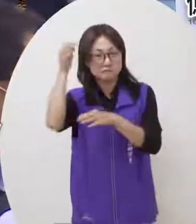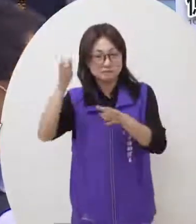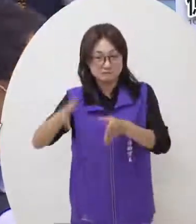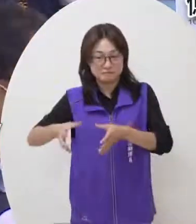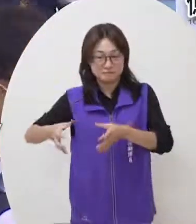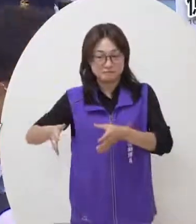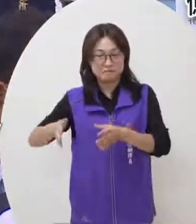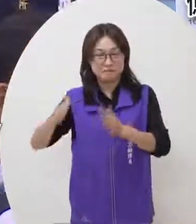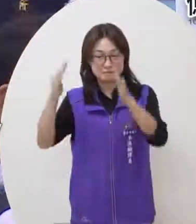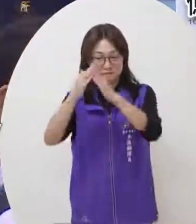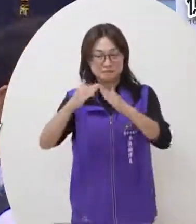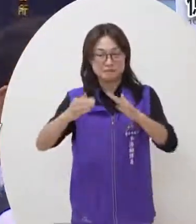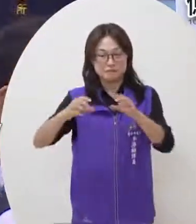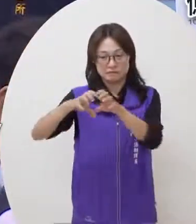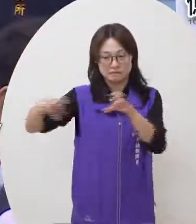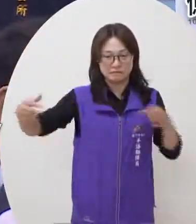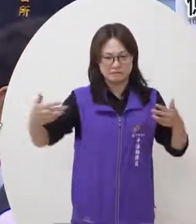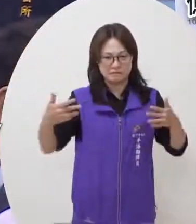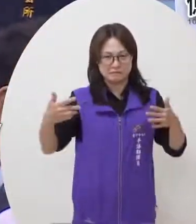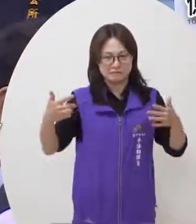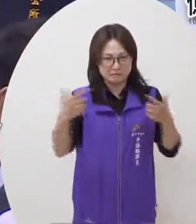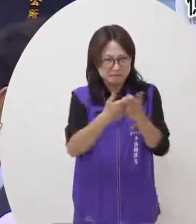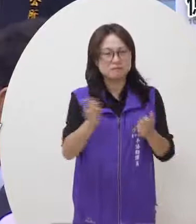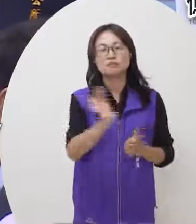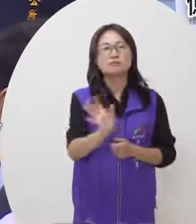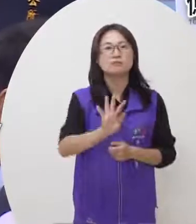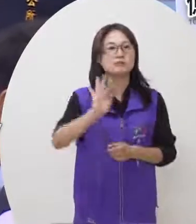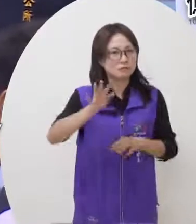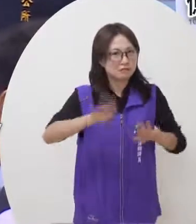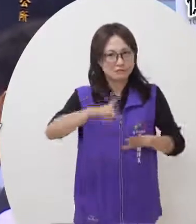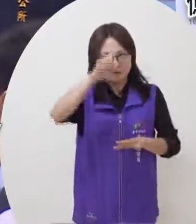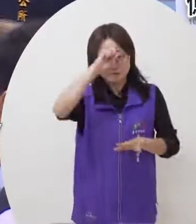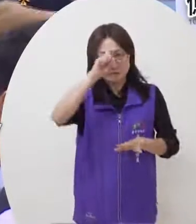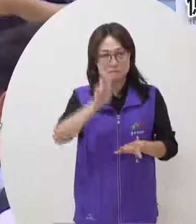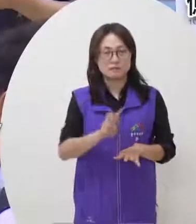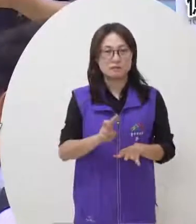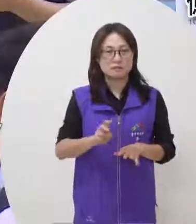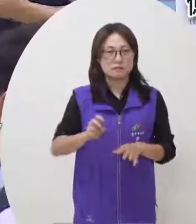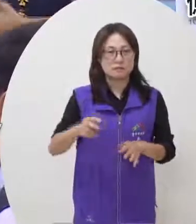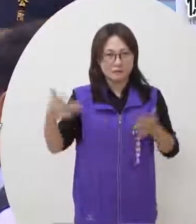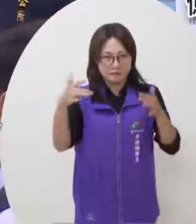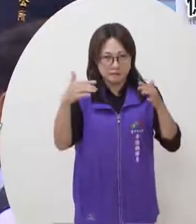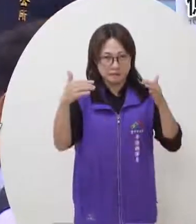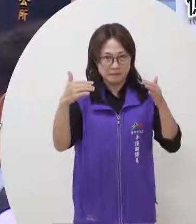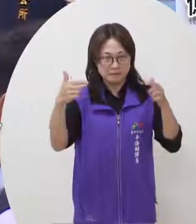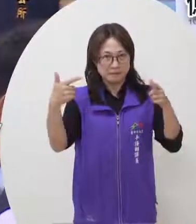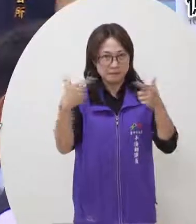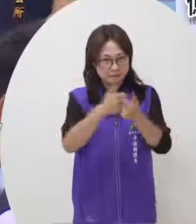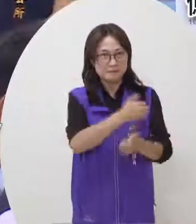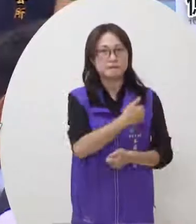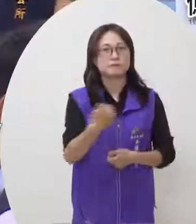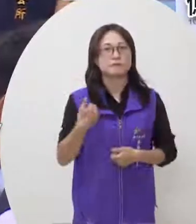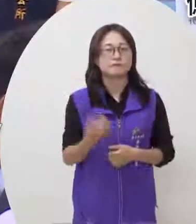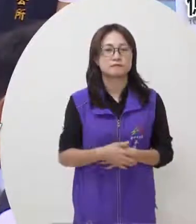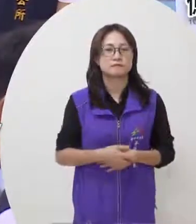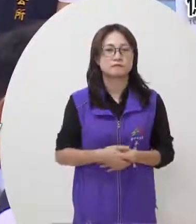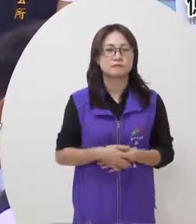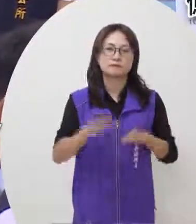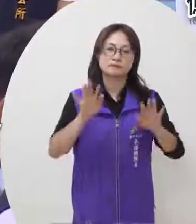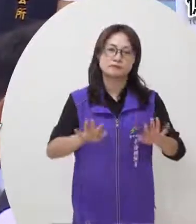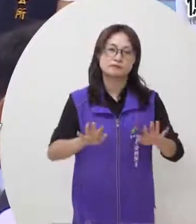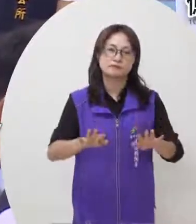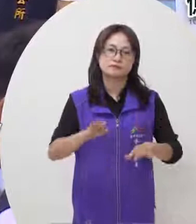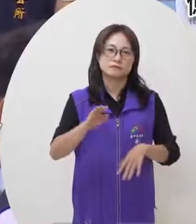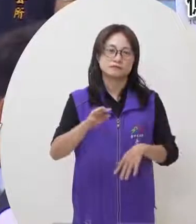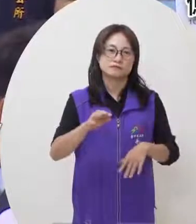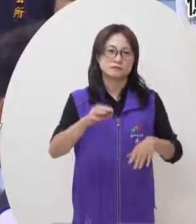为我们台中污水下水道在西屯哦，有大部分是属于污日系统，那十几年前开始接是因